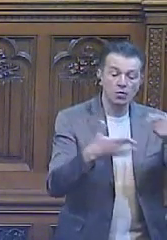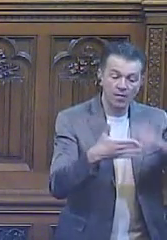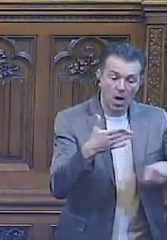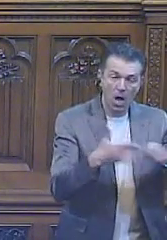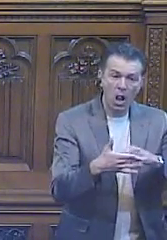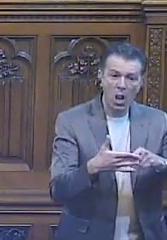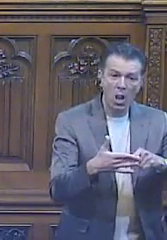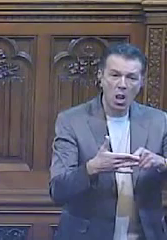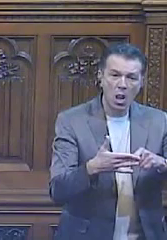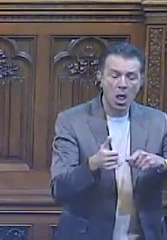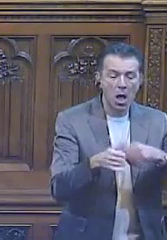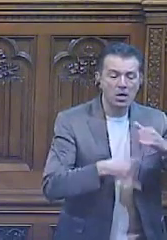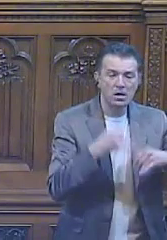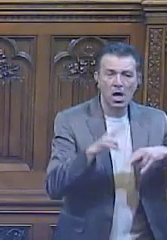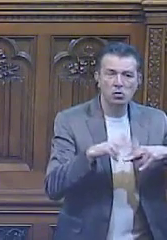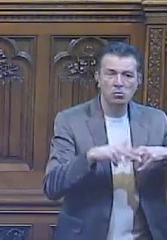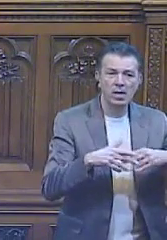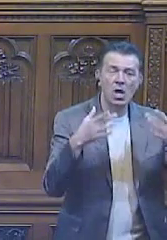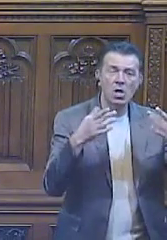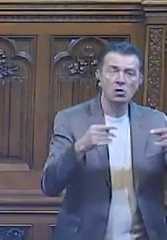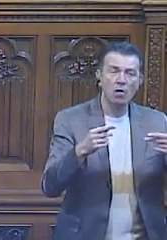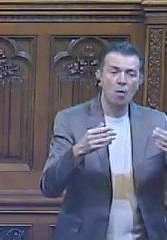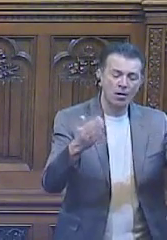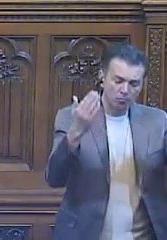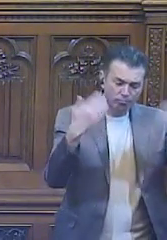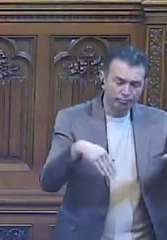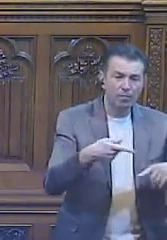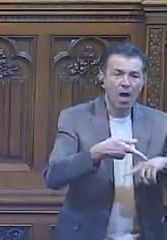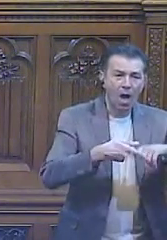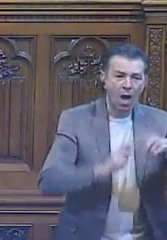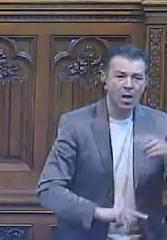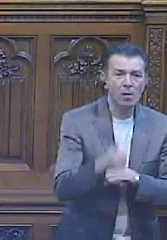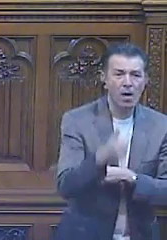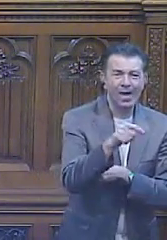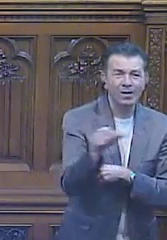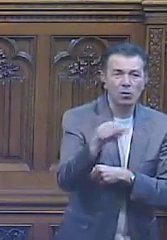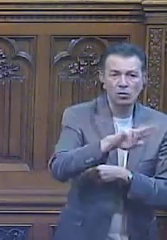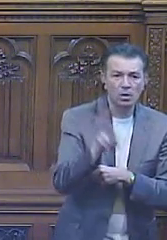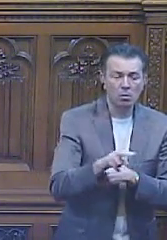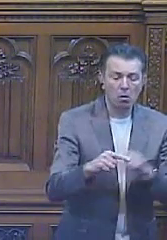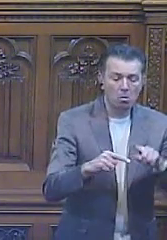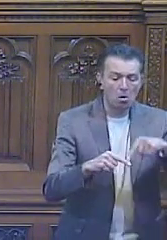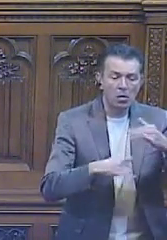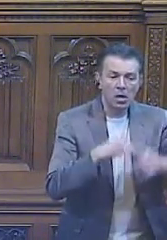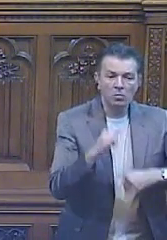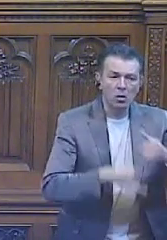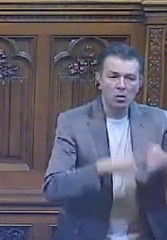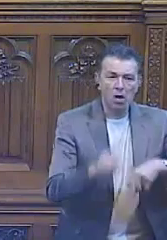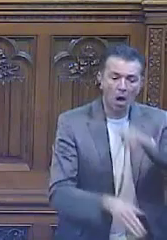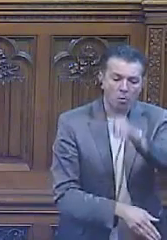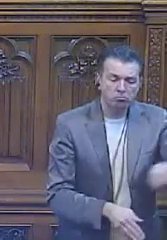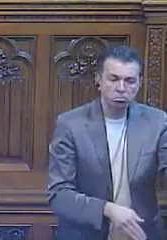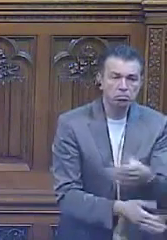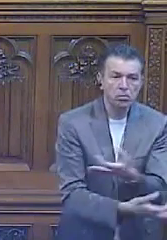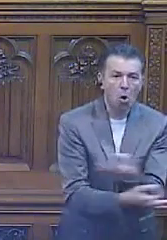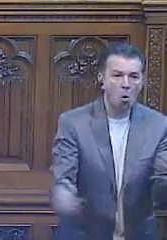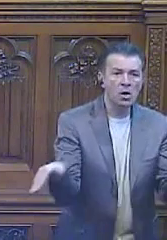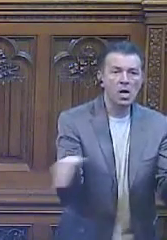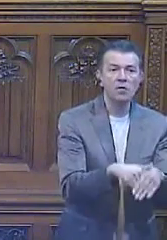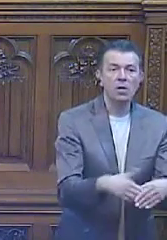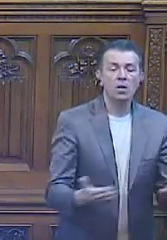dann ein Jahr später halbiert auf 100 Euro und das Jahr darauf dann überhaupt ersatzlos gestrichen.